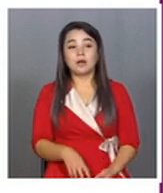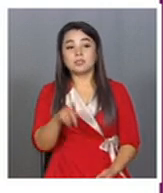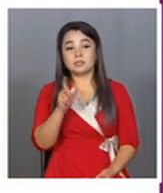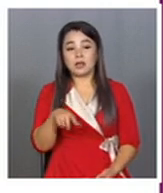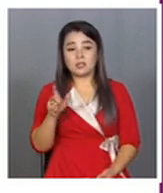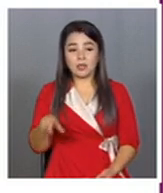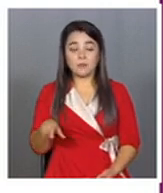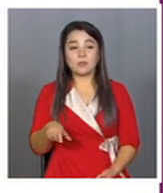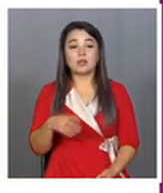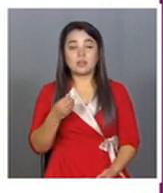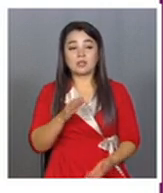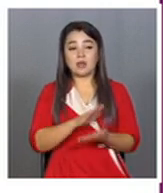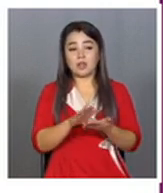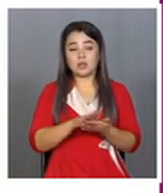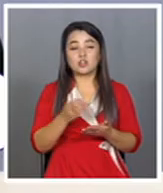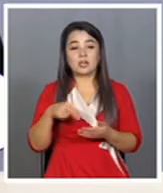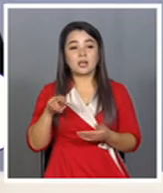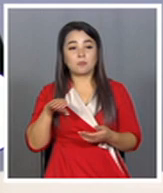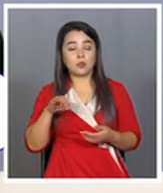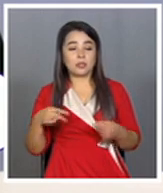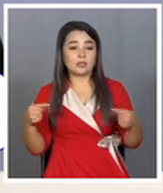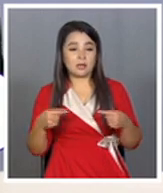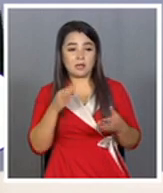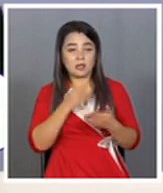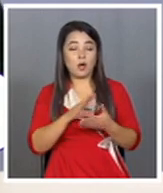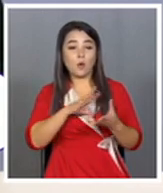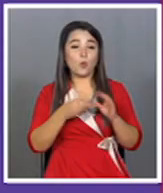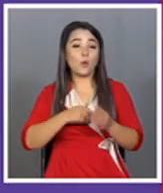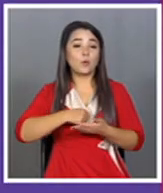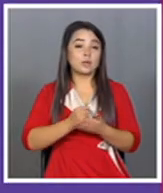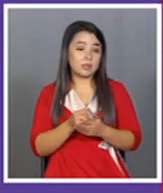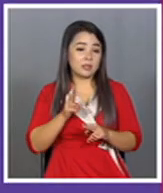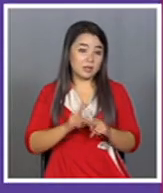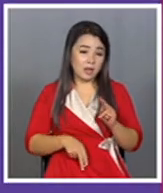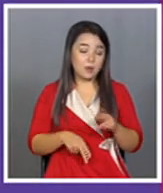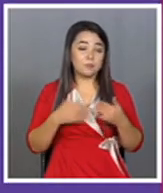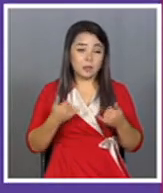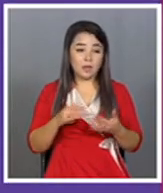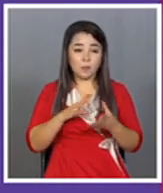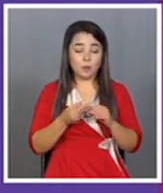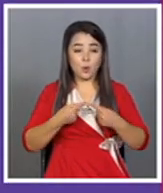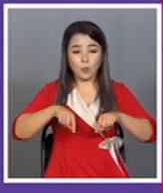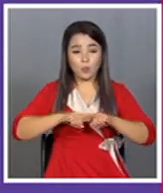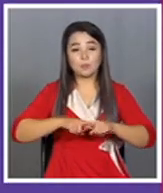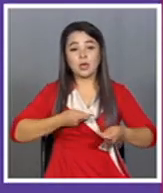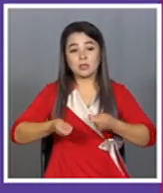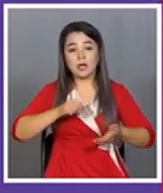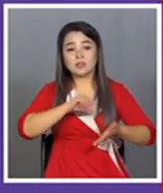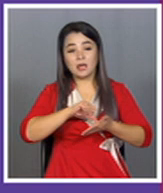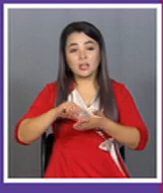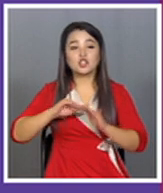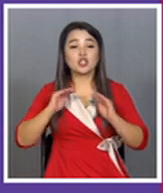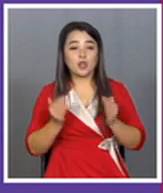Ағартушылар және деспоттар. Сабағымызды қорытындылай келе, қоғамда дін ролінің шектелуіне